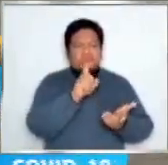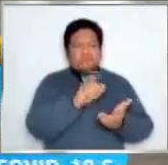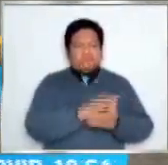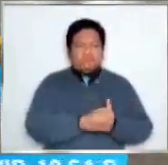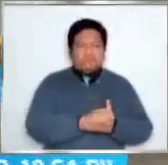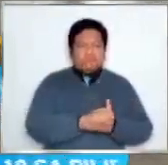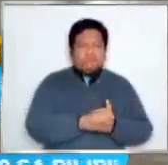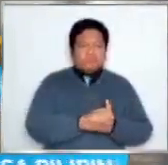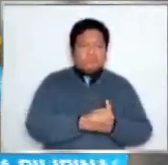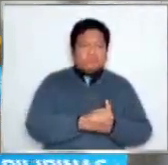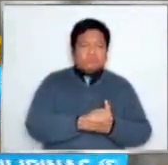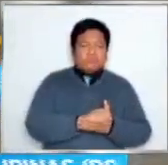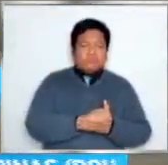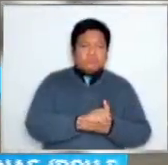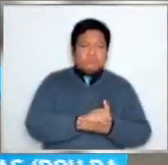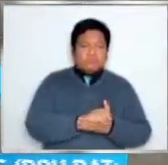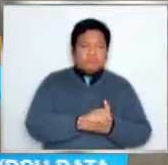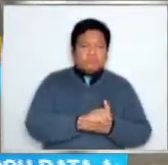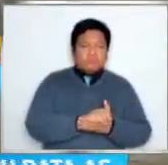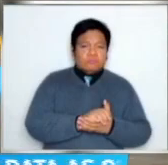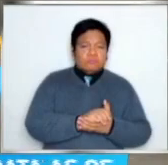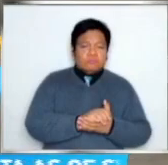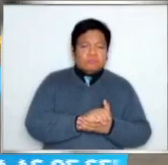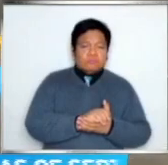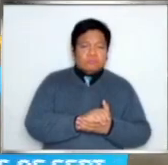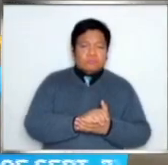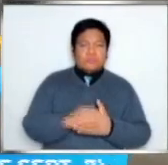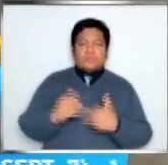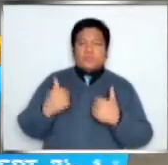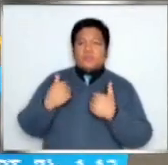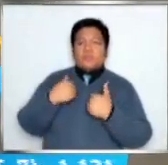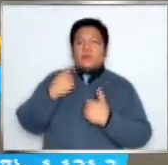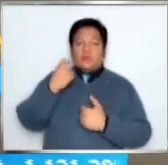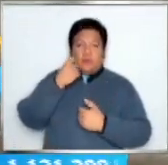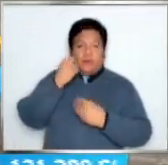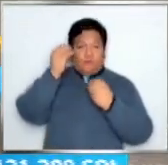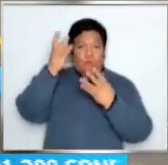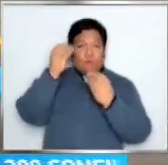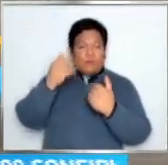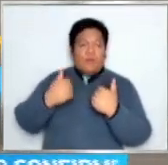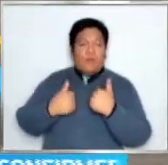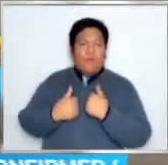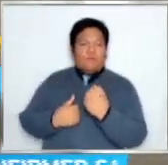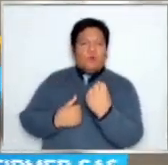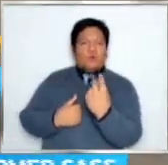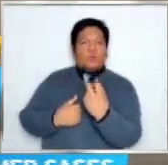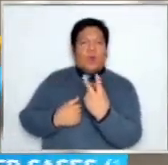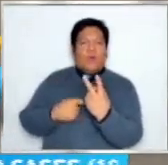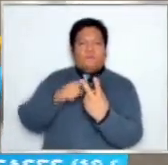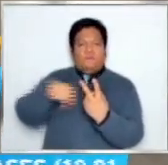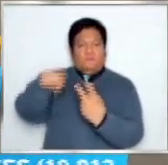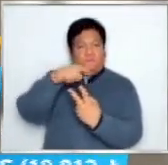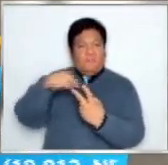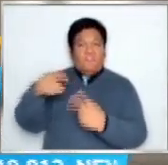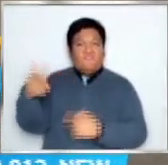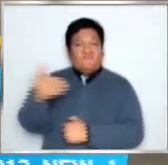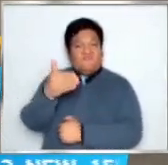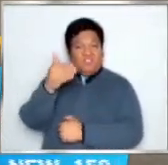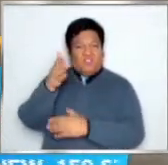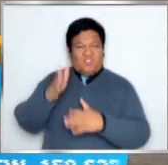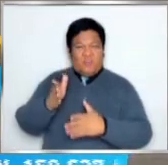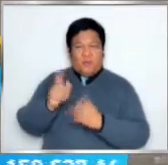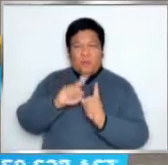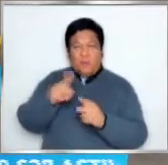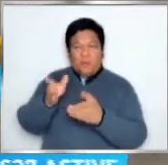mangingisda ang nawawala na binabalidit ngayon ng LGU ng kabayan. At kapag ito ay nakumpirma